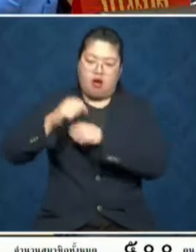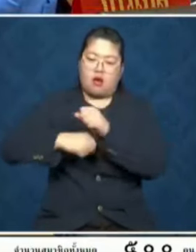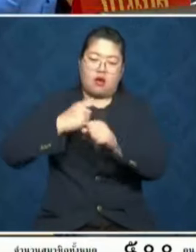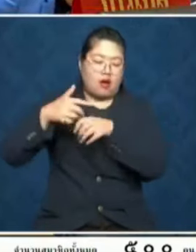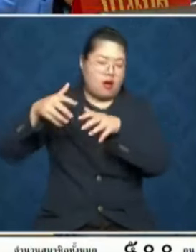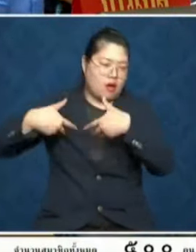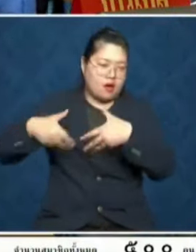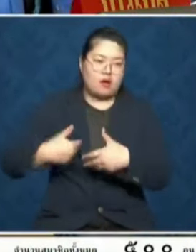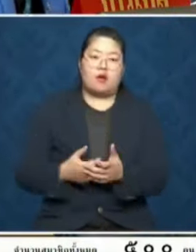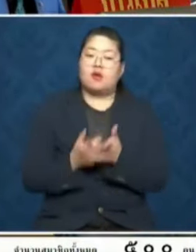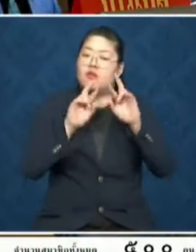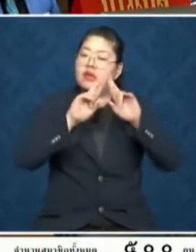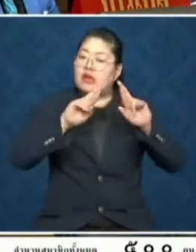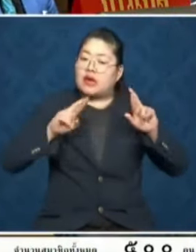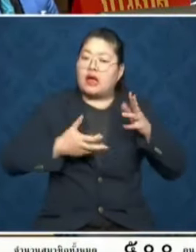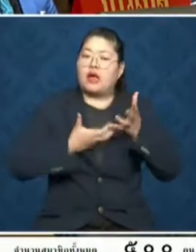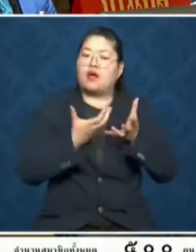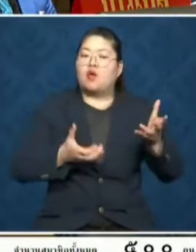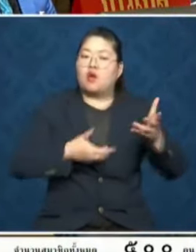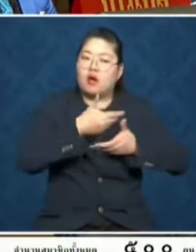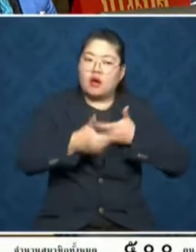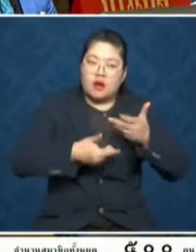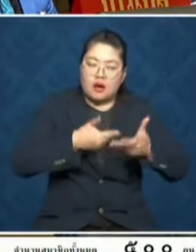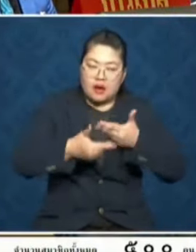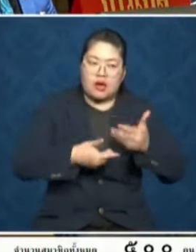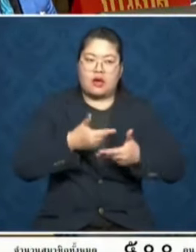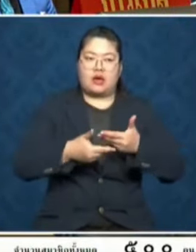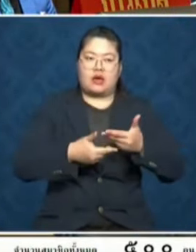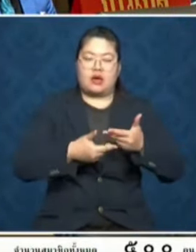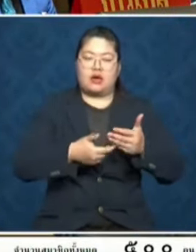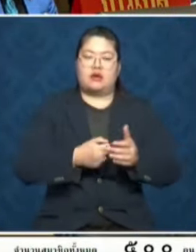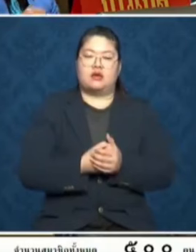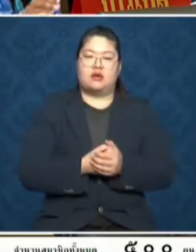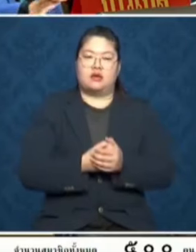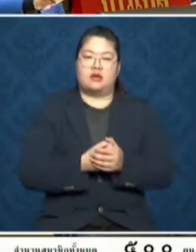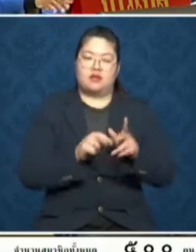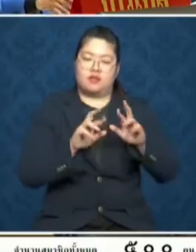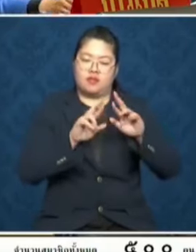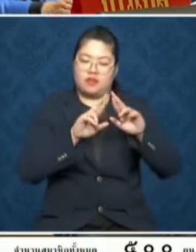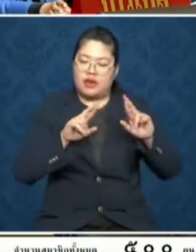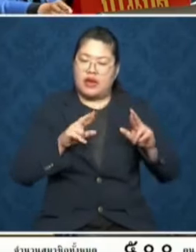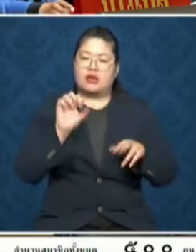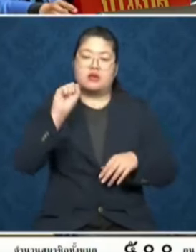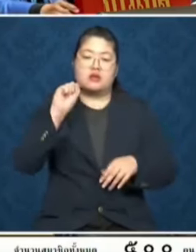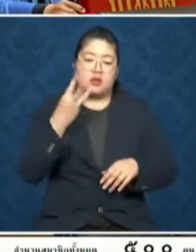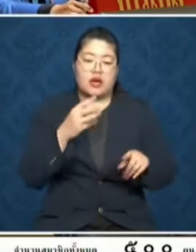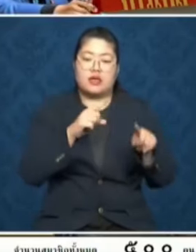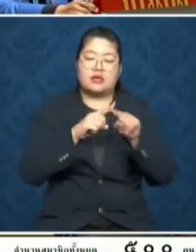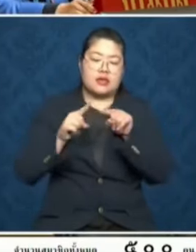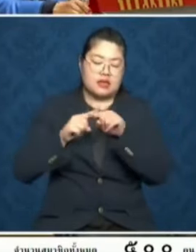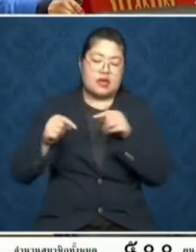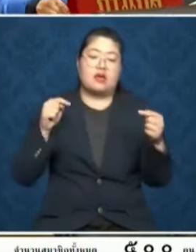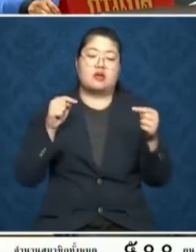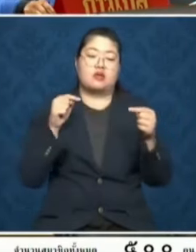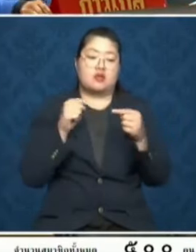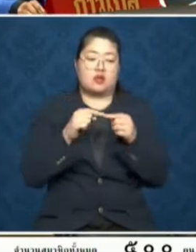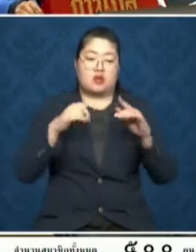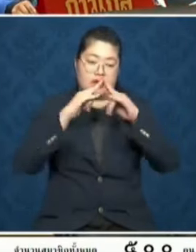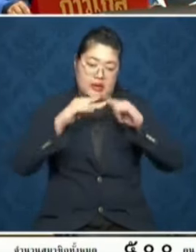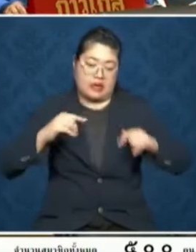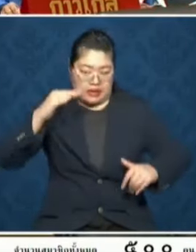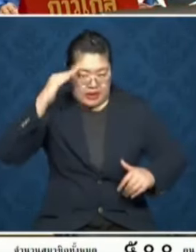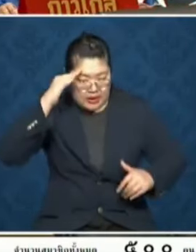กคะยังมีร้านสะดวกซื้อของเจ้าสัวแบรนด์ใหญ่รายหนึ่งที่ผูกขาดเป็นร้านค้าสวัสดิการในค่ายทหารมีธุร